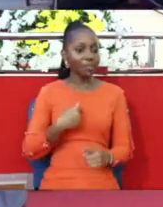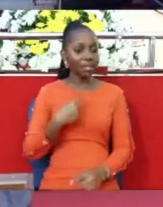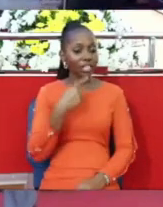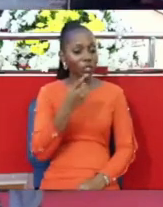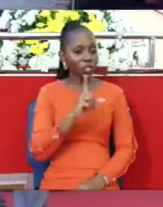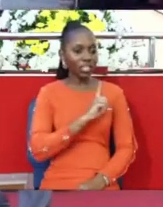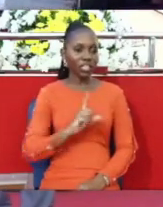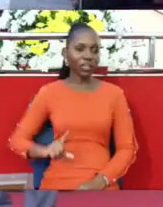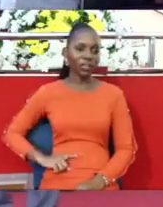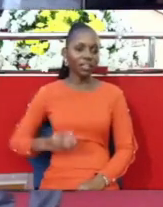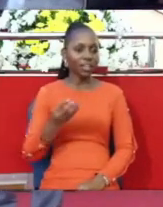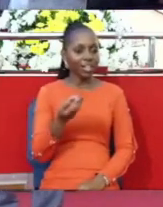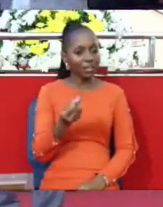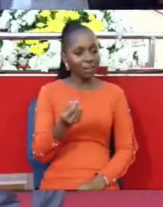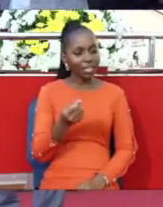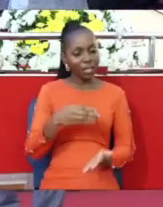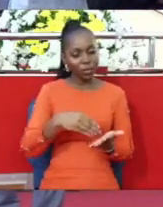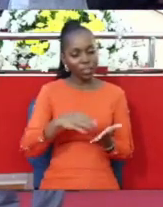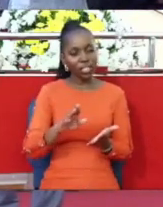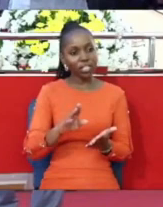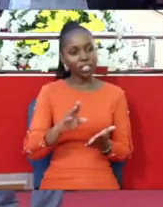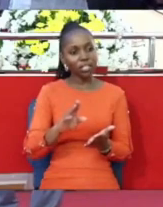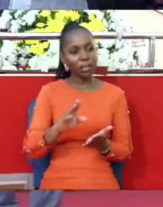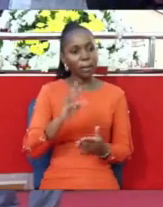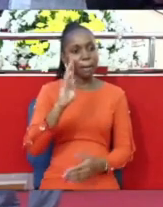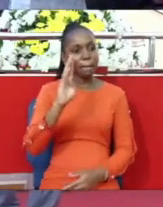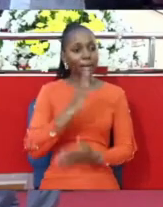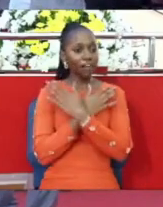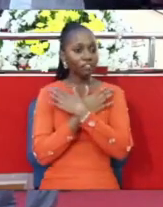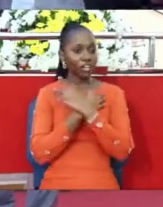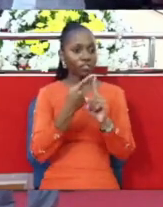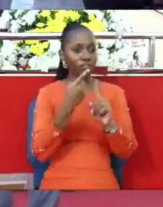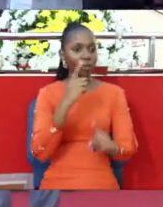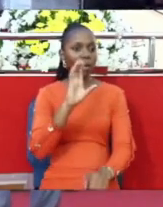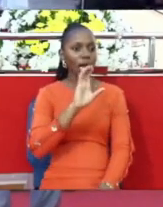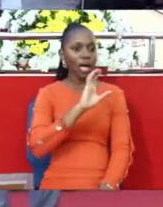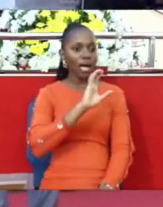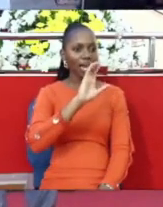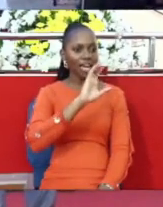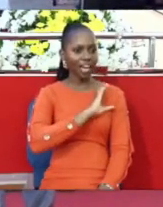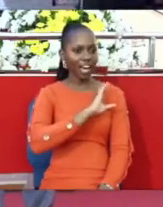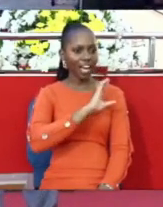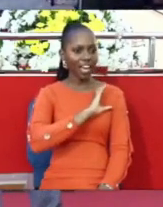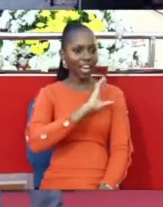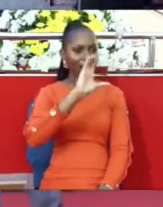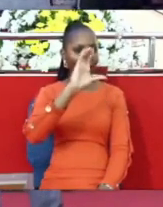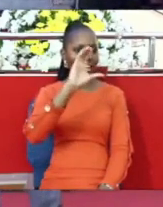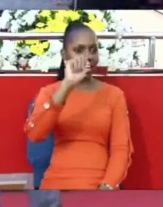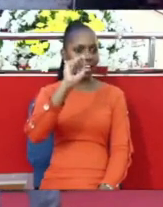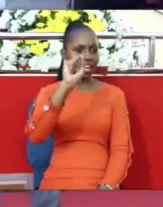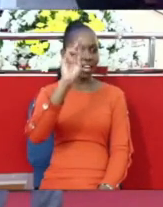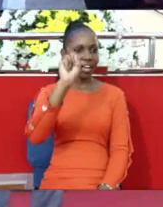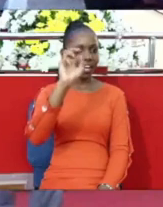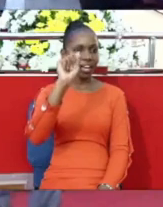pesa yako. Bas. Mm-hmm. Enda umwambie umempatia. Aha, go and tell him you have given him. So when the